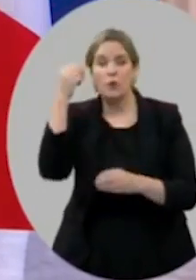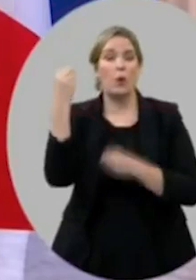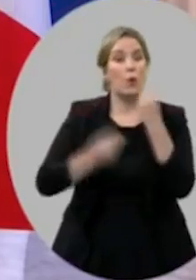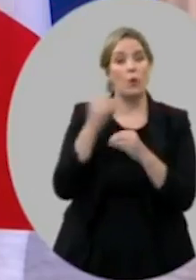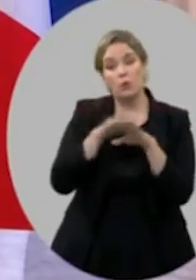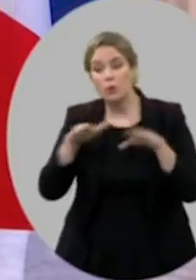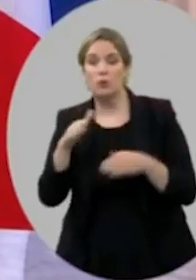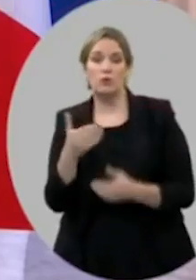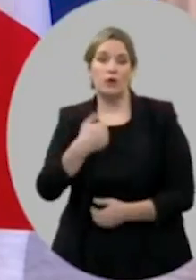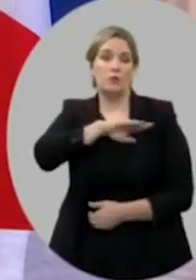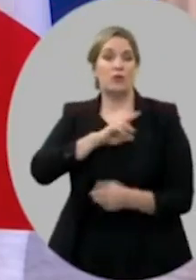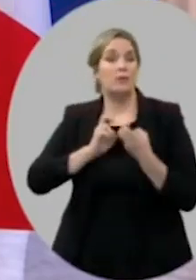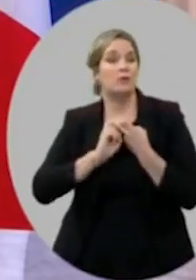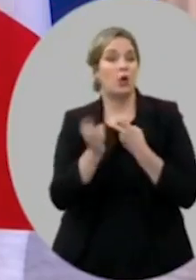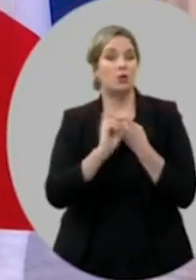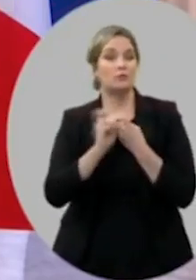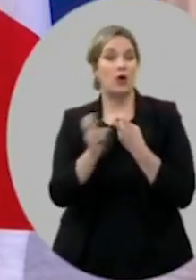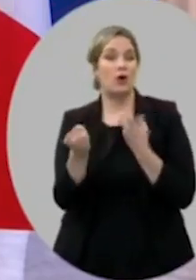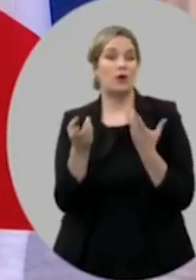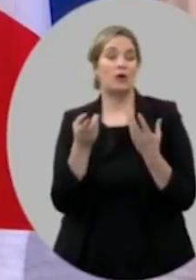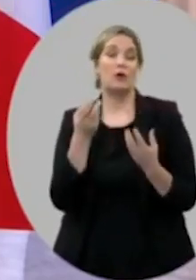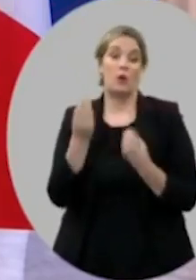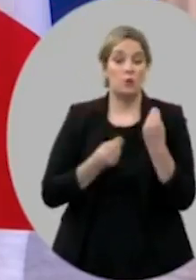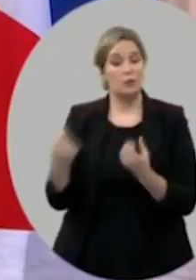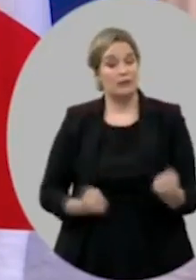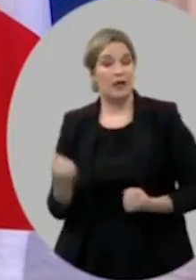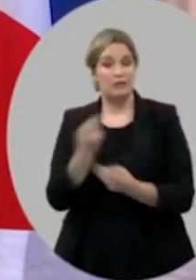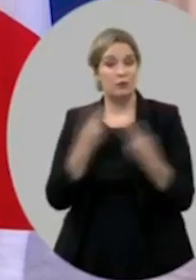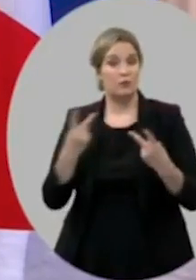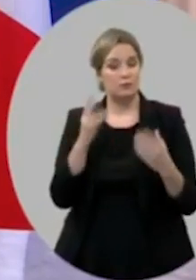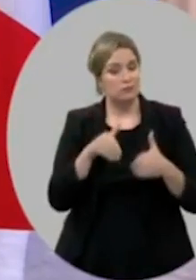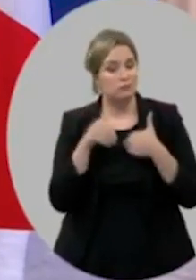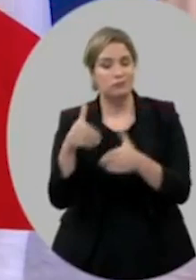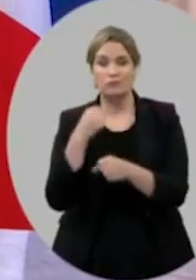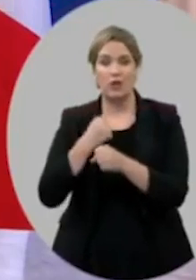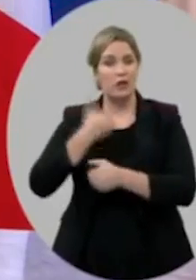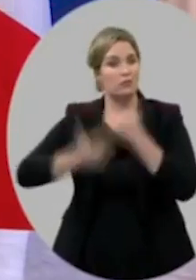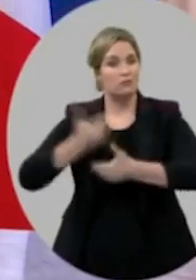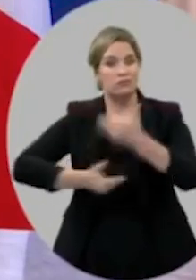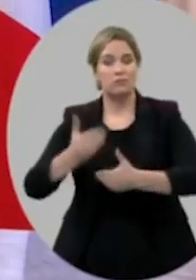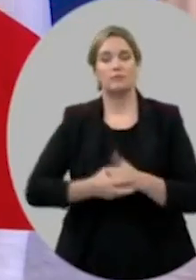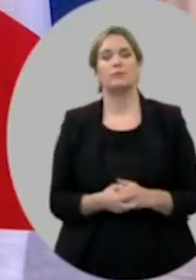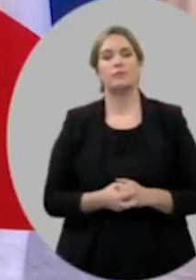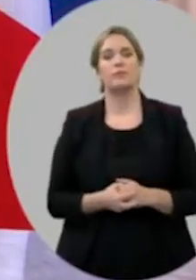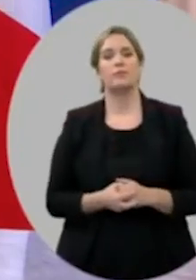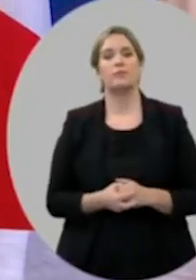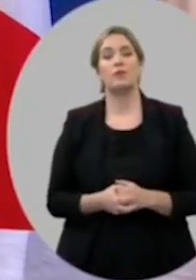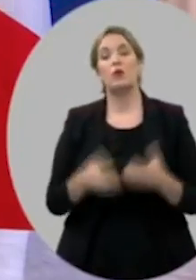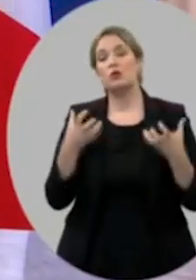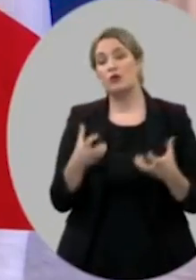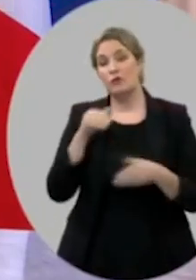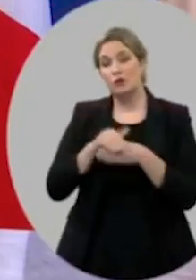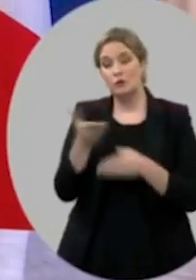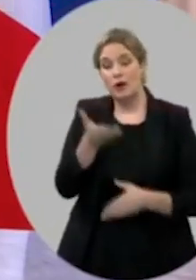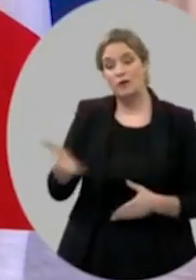des transports, commencent à se fourvoyer dans l'erreur. Quand je joue au tennis, alors